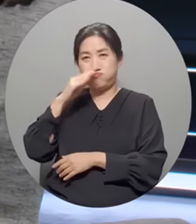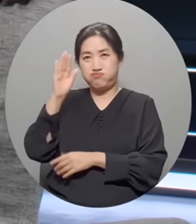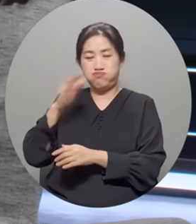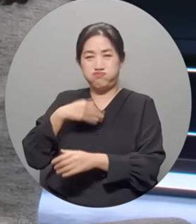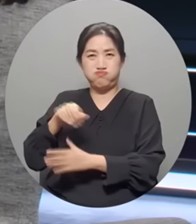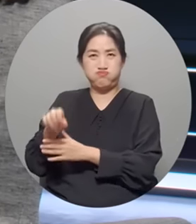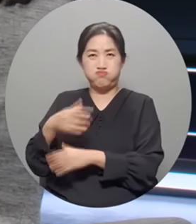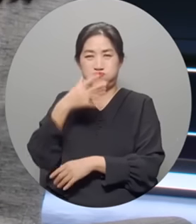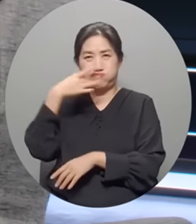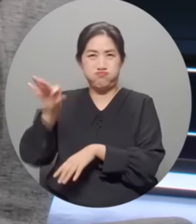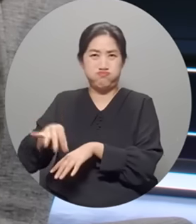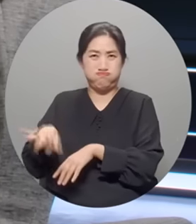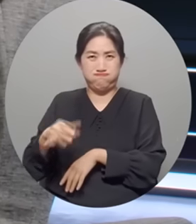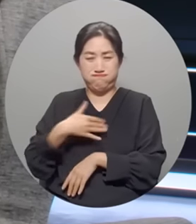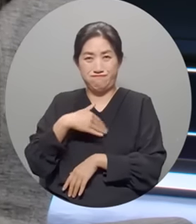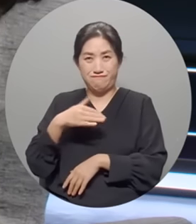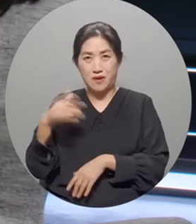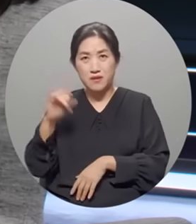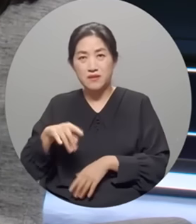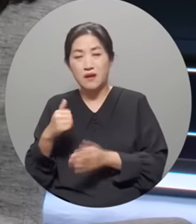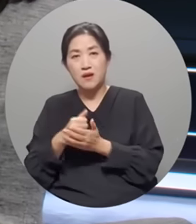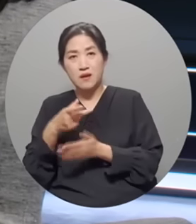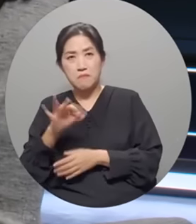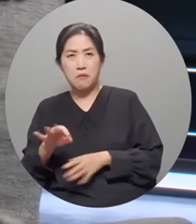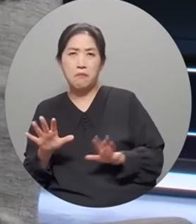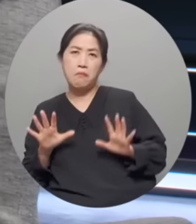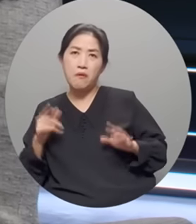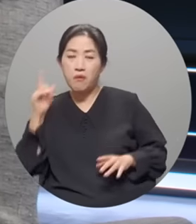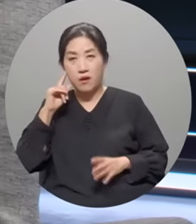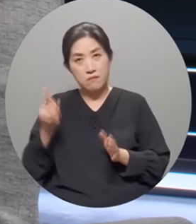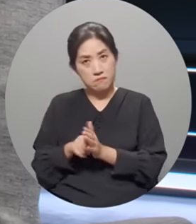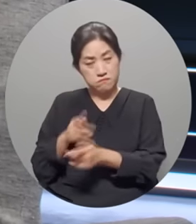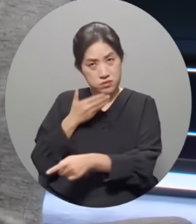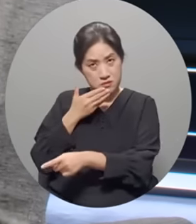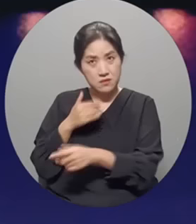검찰은 왜 이렇게 미온적인 건지 검찰 수사를 믿을 수가 있을까요? 네, 오늘